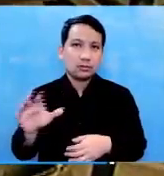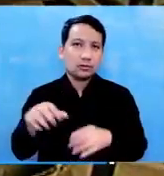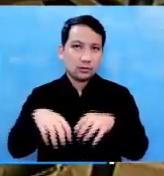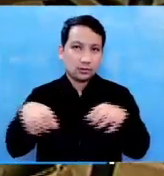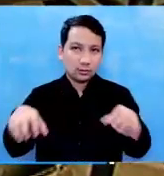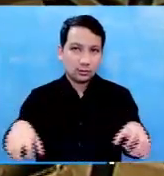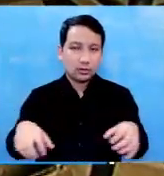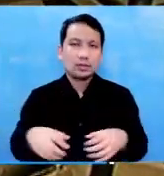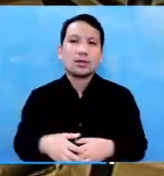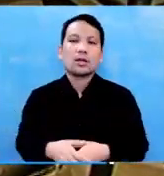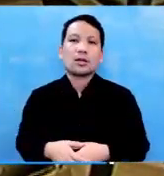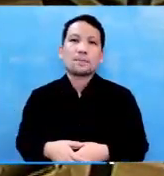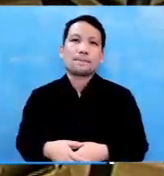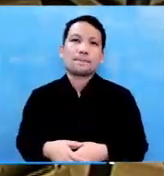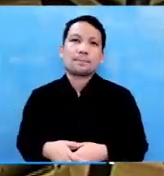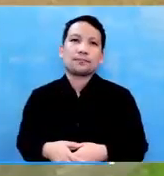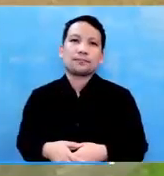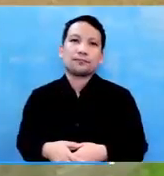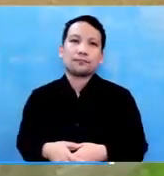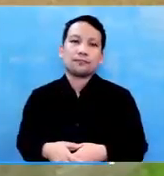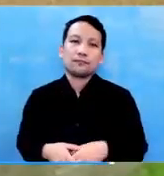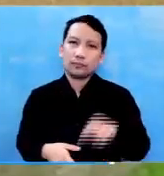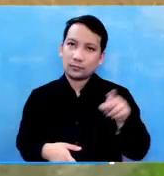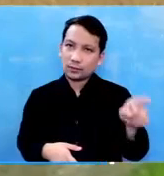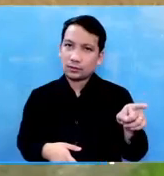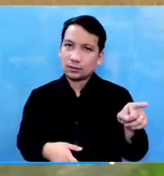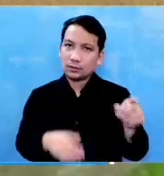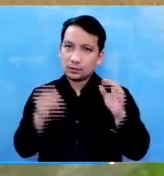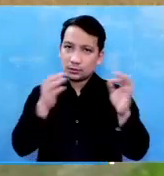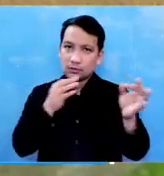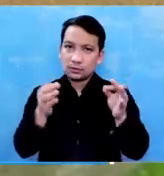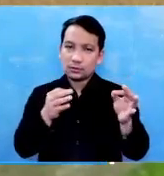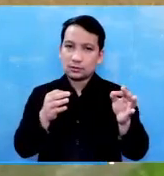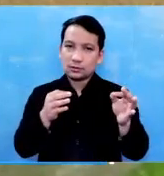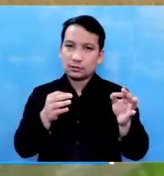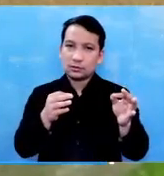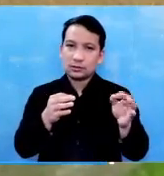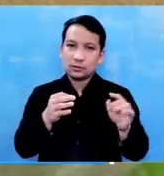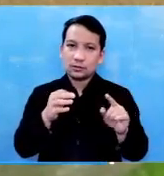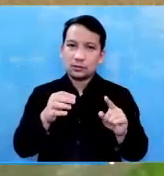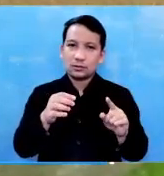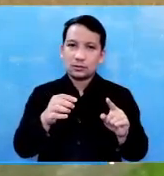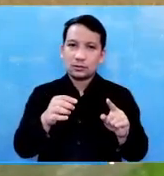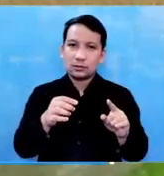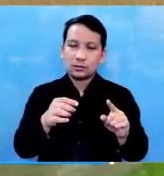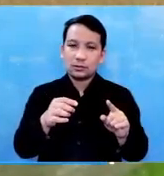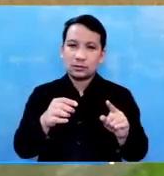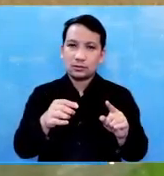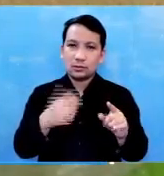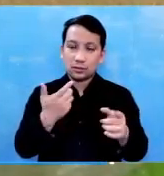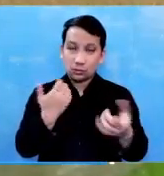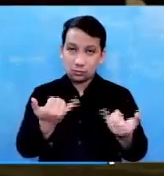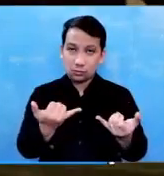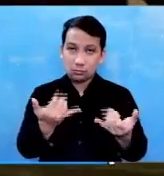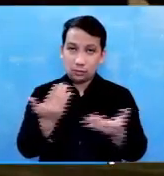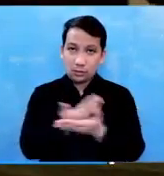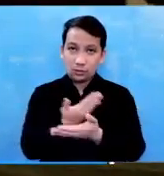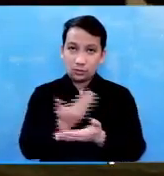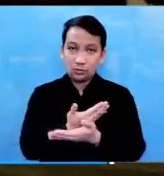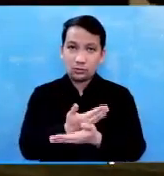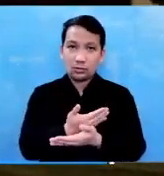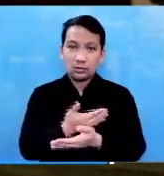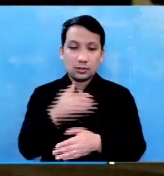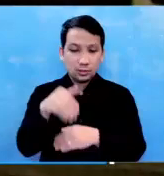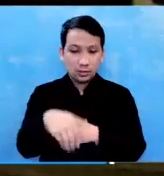kapitbahay. Pero itong shabu lab ni Aurelien Peter, itong nabas natin